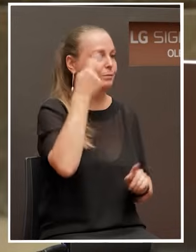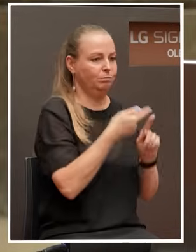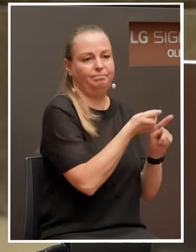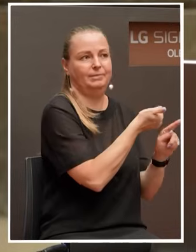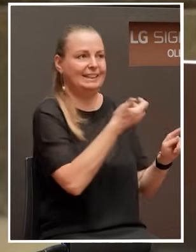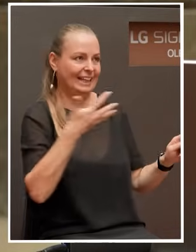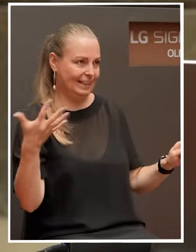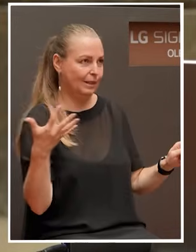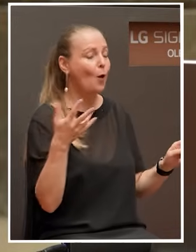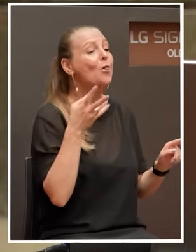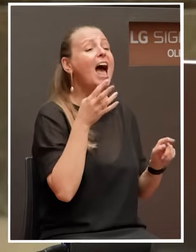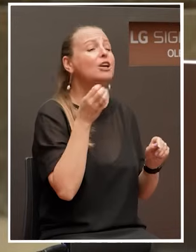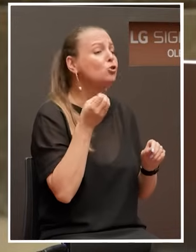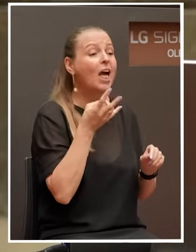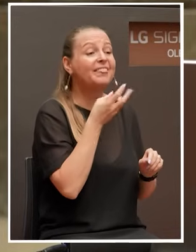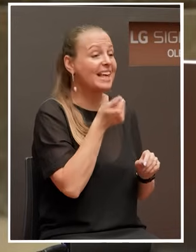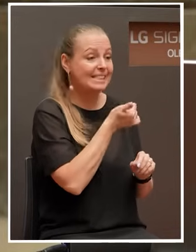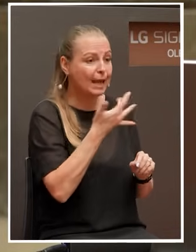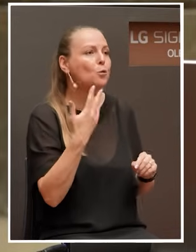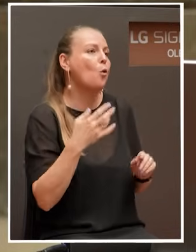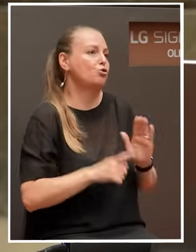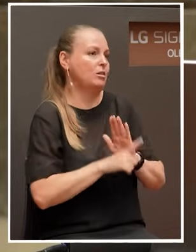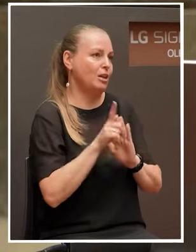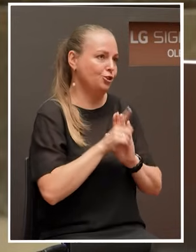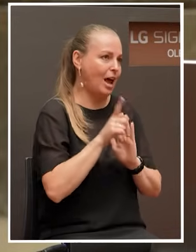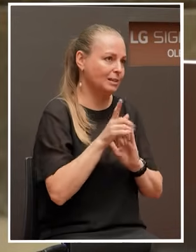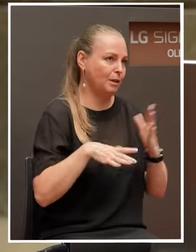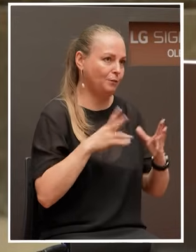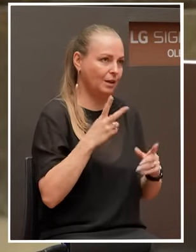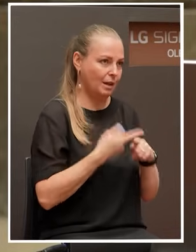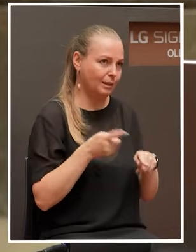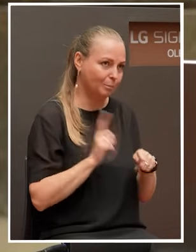но это еще не серии. Это вещи, которые